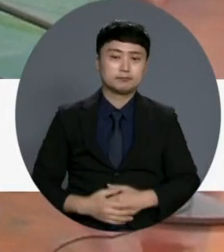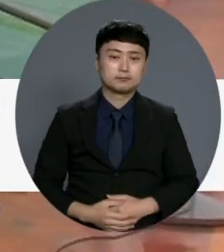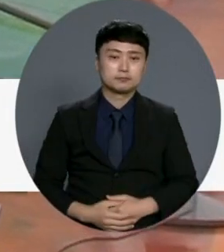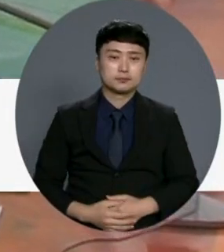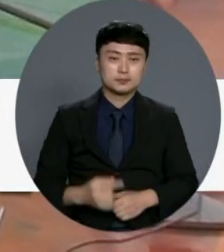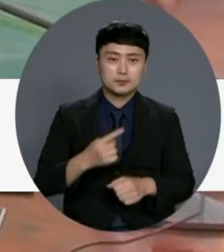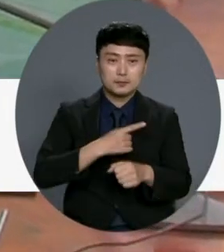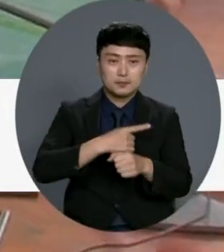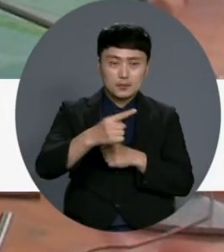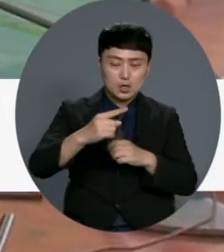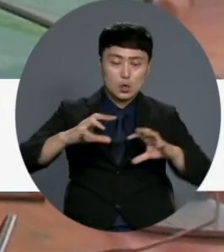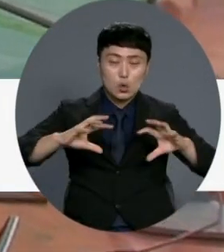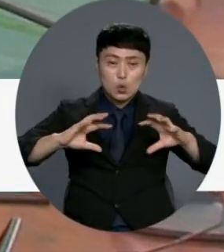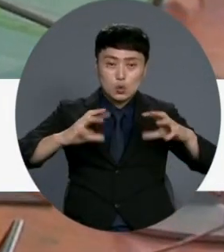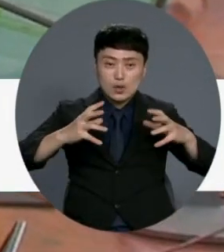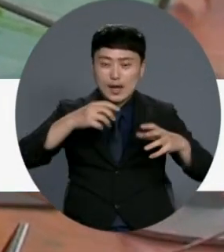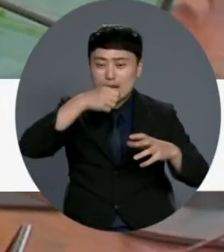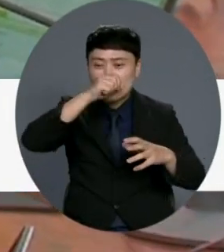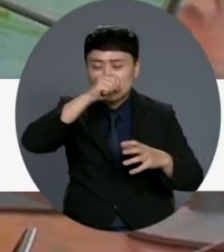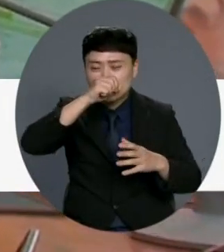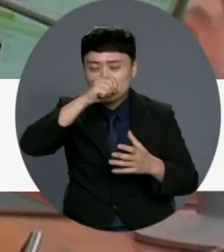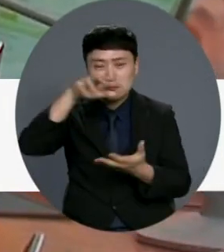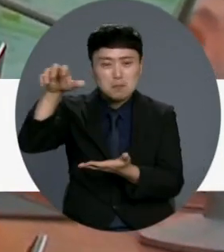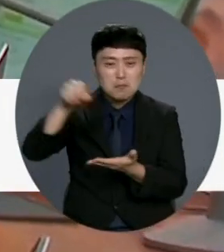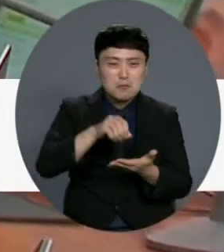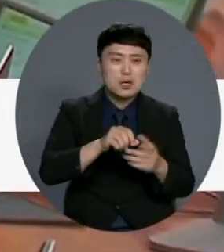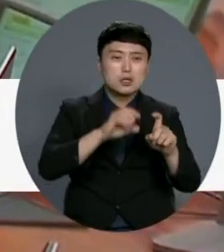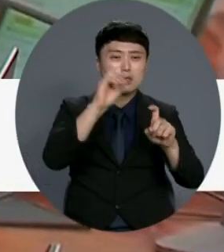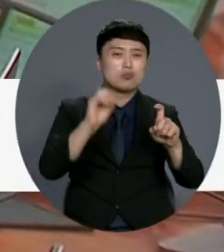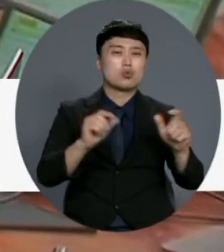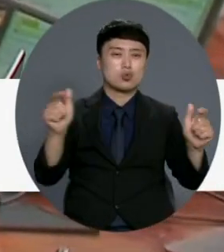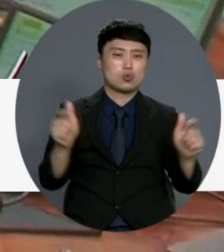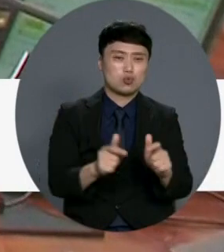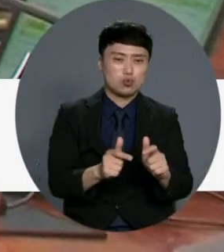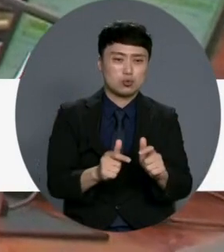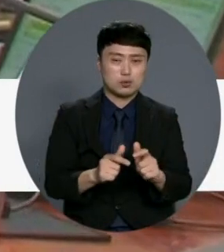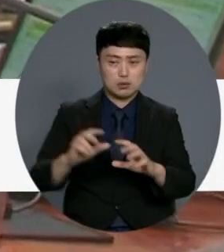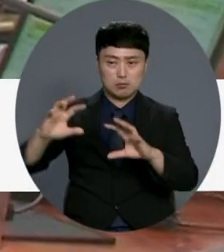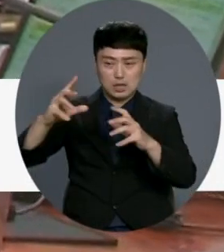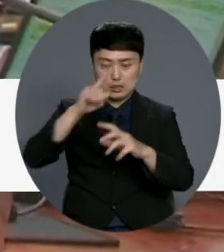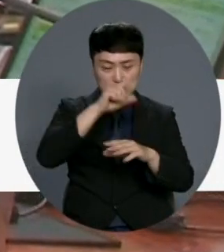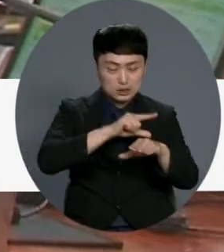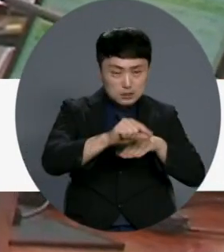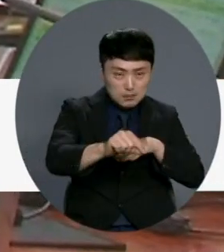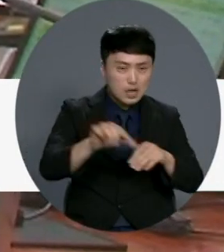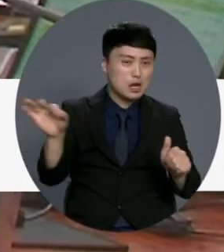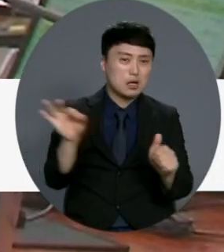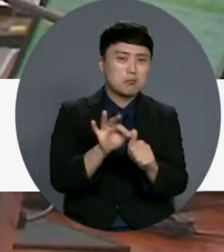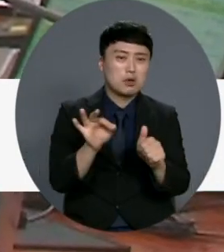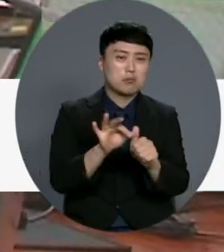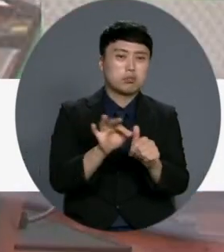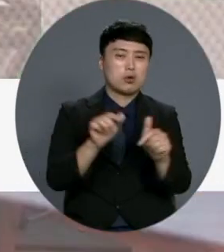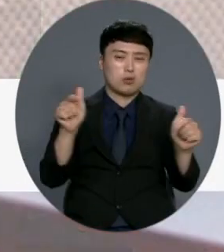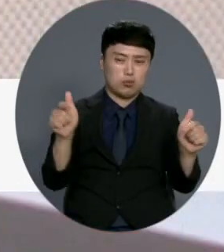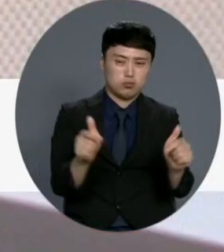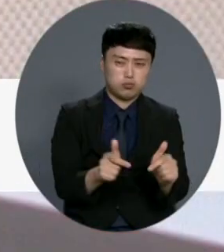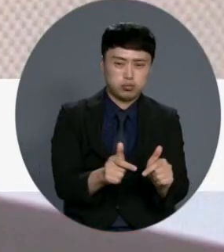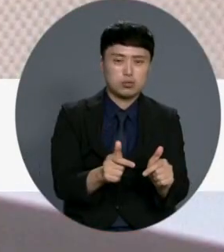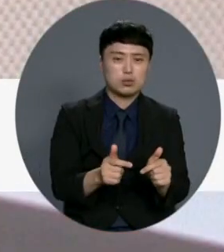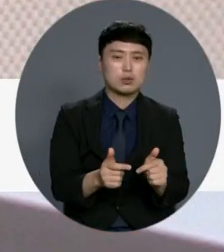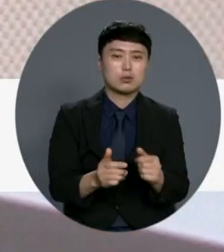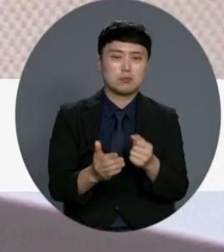내년도 국가수비 10% 줄어들면서 국가가 지방자치단체에 주는 지방교부세 감소도 불가합해졌습니다